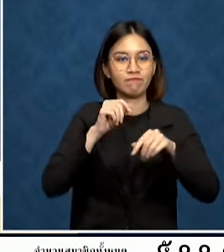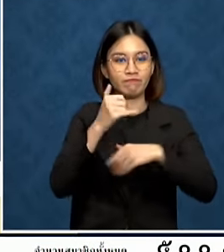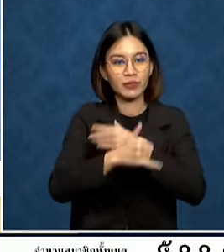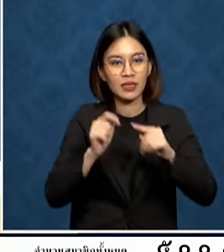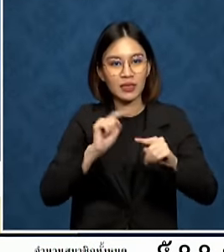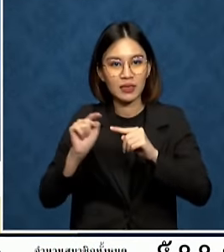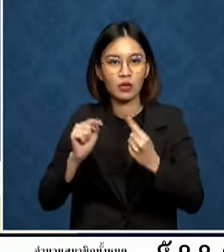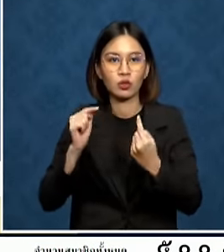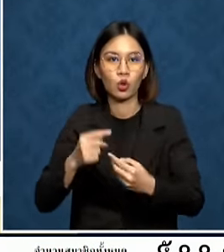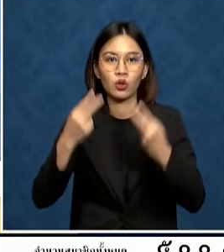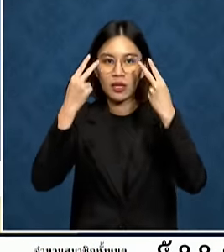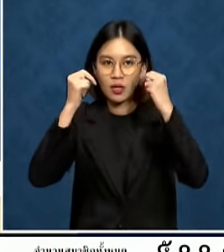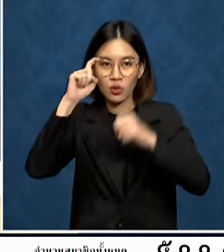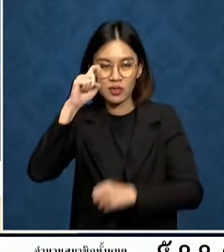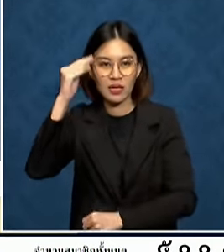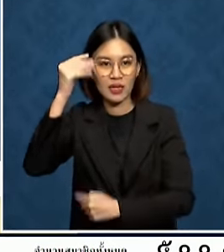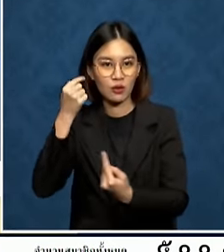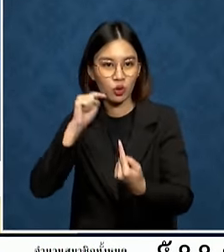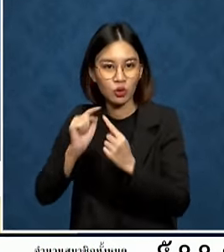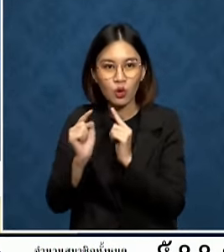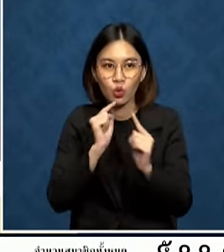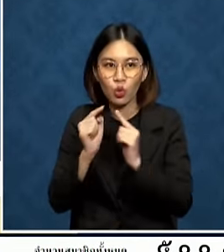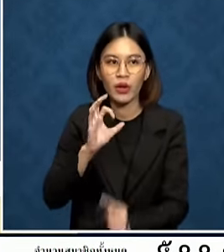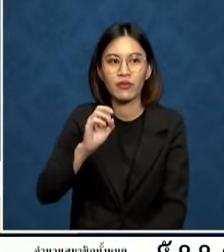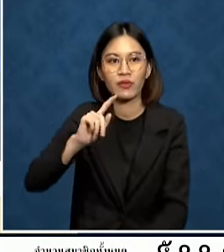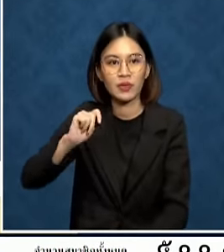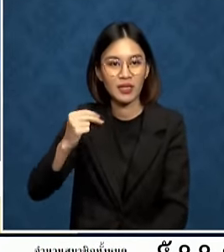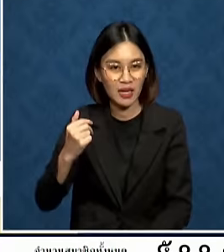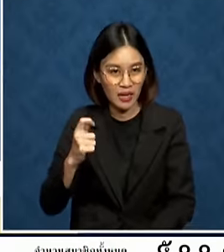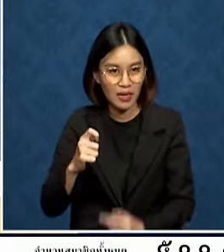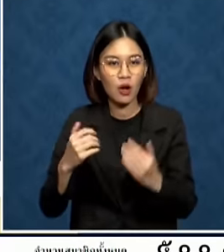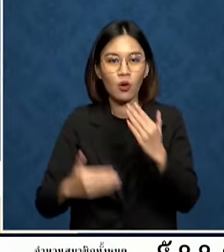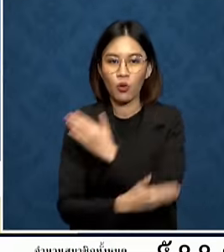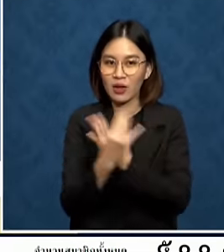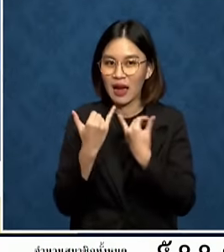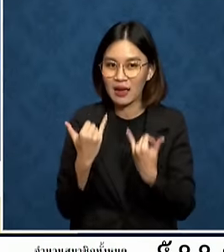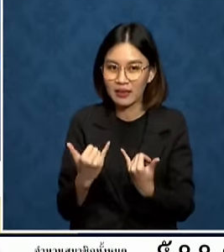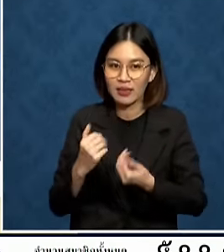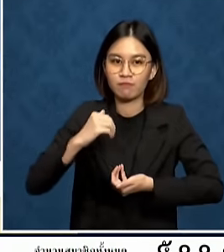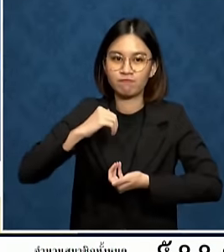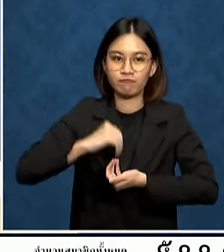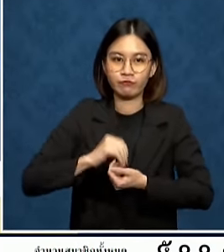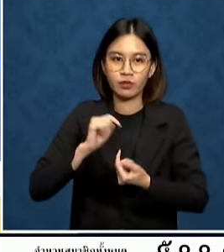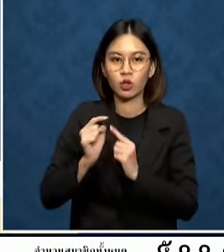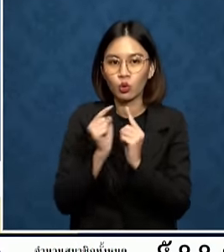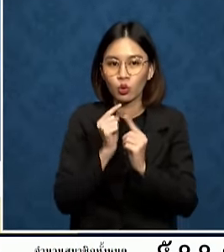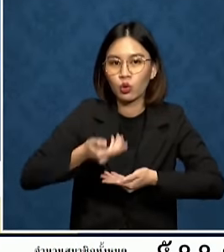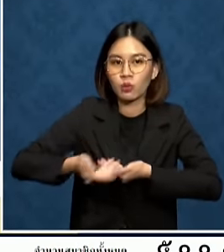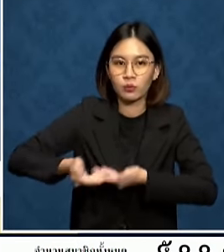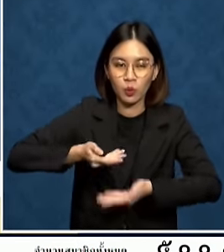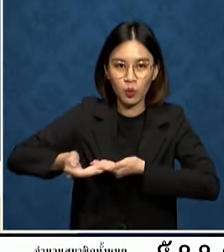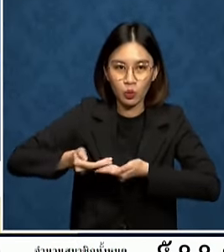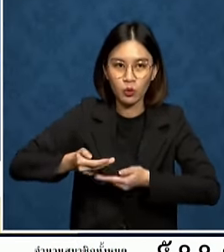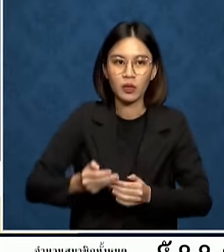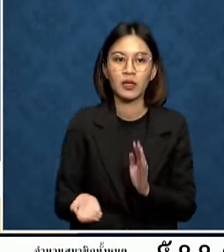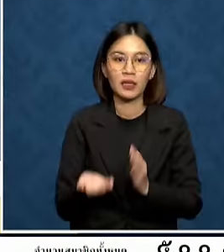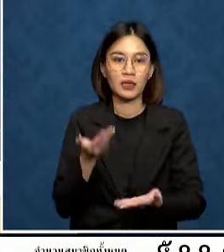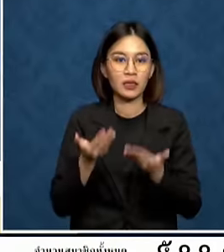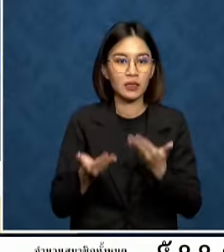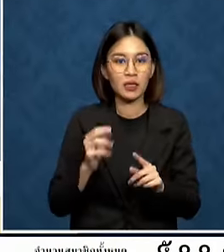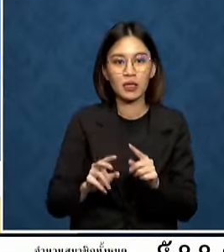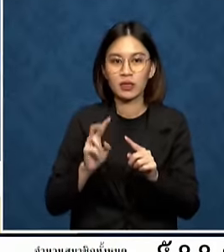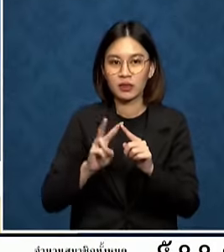ภายใต้ท่านนายกเศรษฐาที่เน้นเรื่องการเจรจา ftaน่าใช้โอกาสนี้ในการผนวกเรื่องนี้เข้าไปในการเจรจาหรือกล่อง 2ครับ